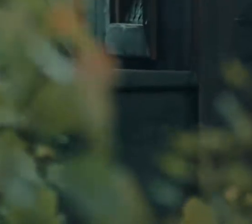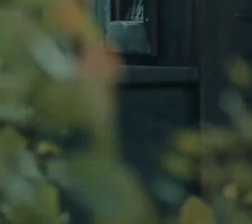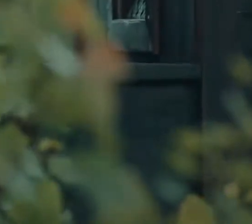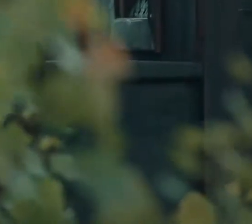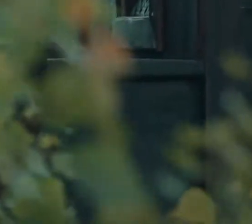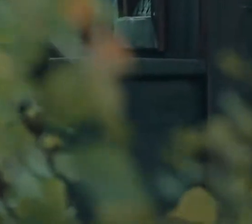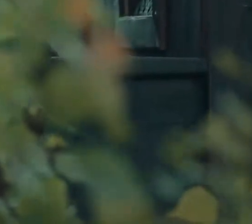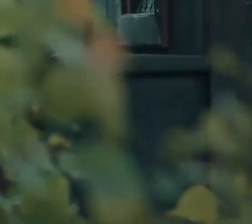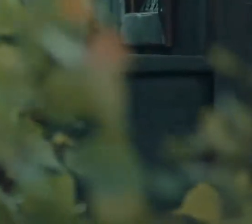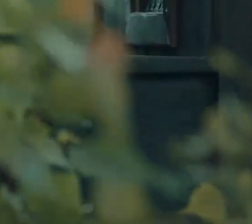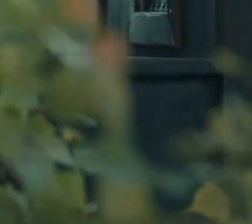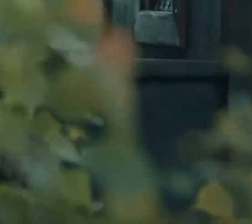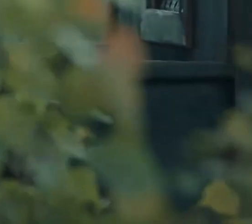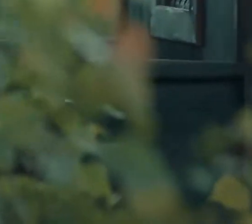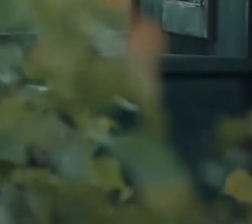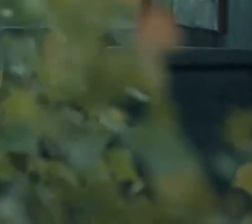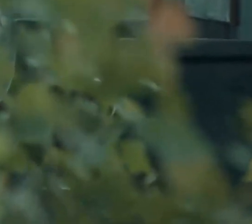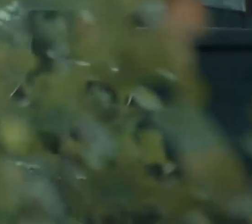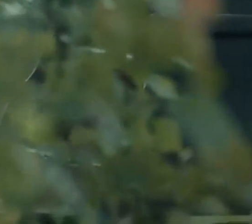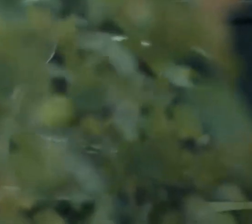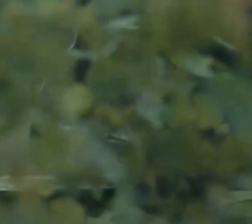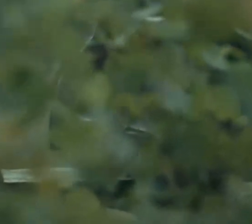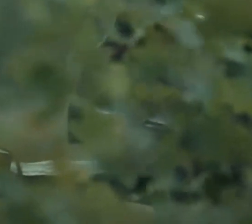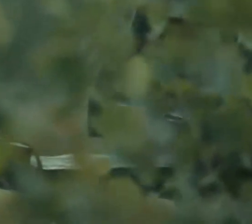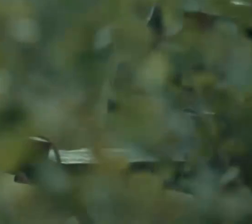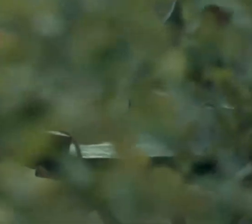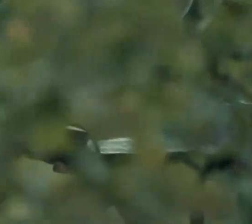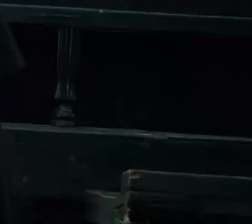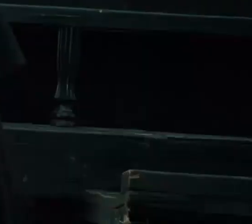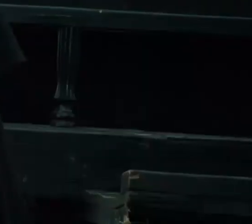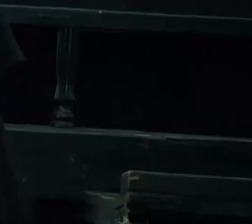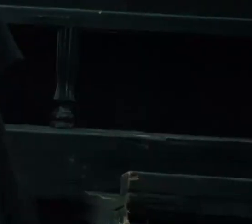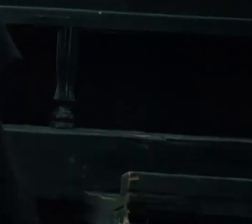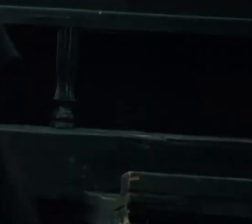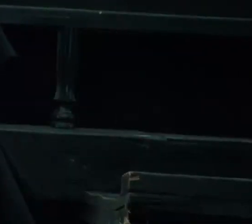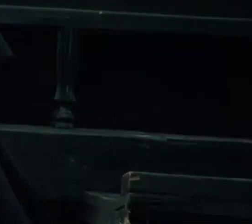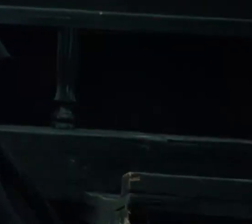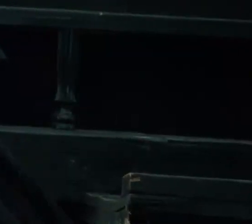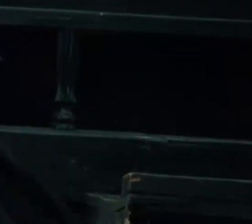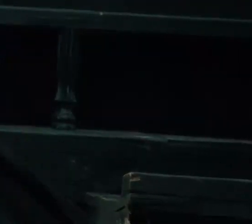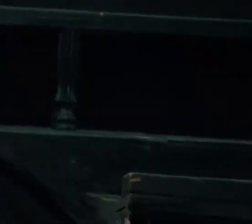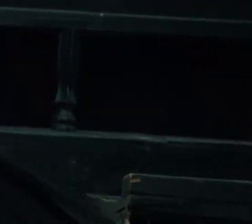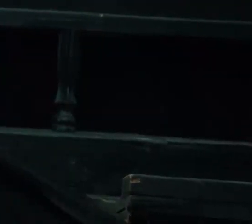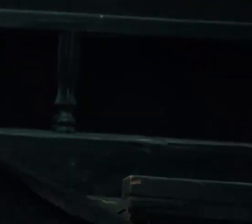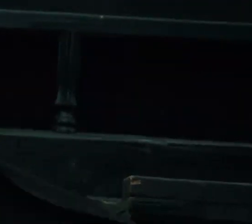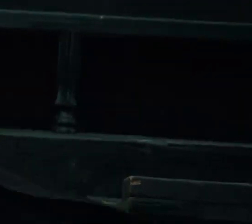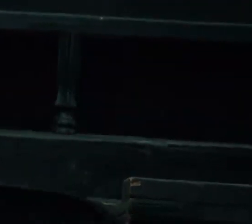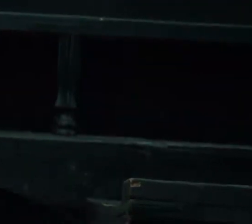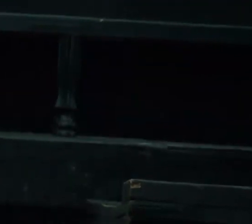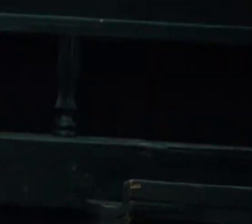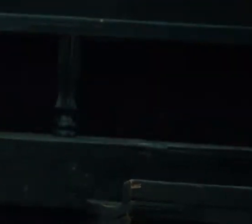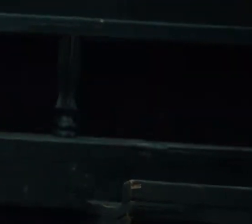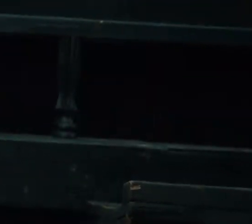Sürücü yola atladı, yüzü hala görünmüyor. Zaman yavaş, sürücü arabanın kapısına doğru ilerlemekte.